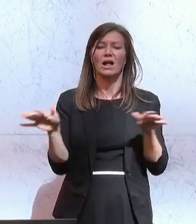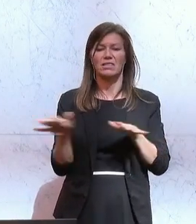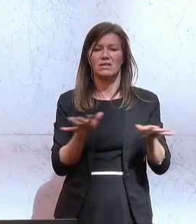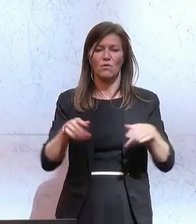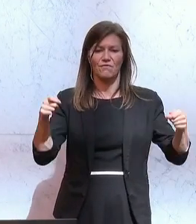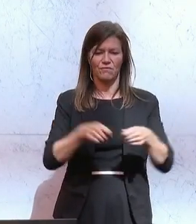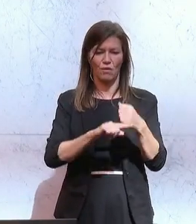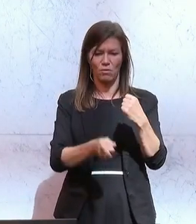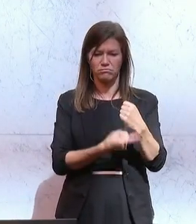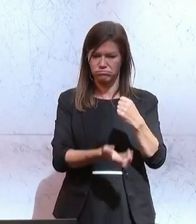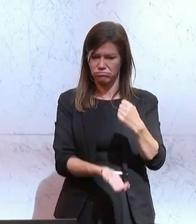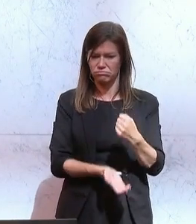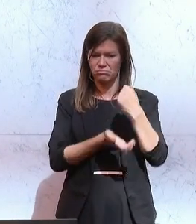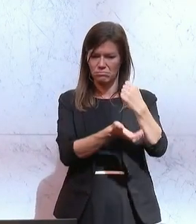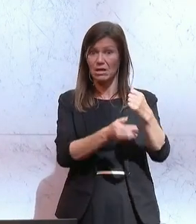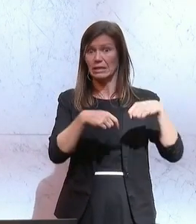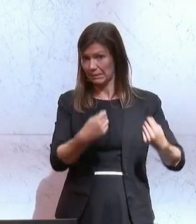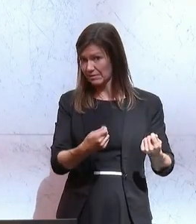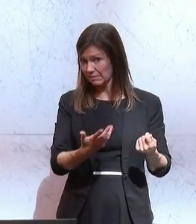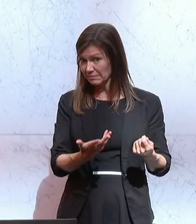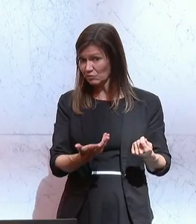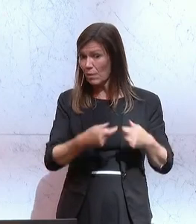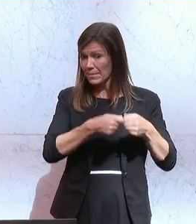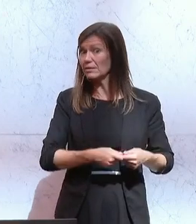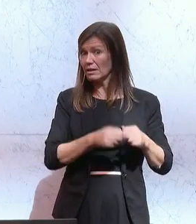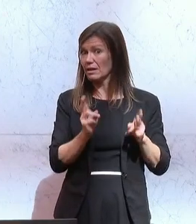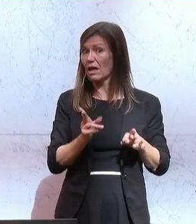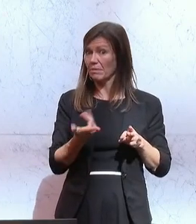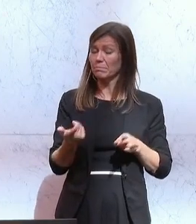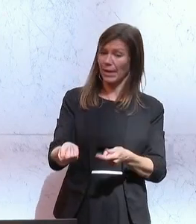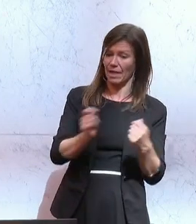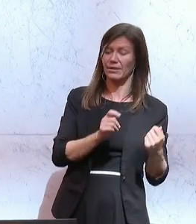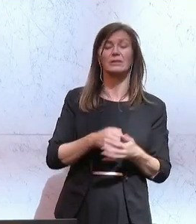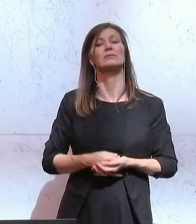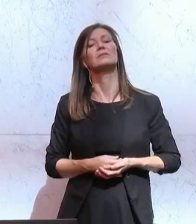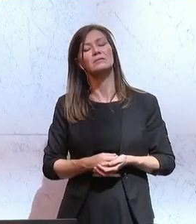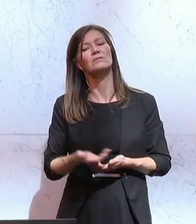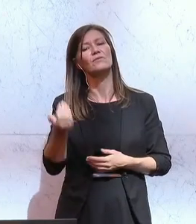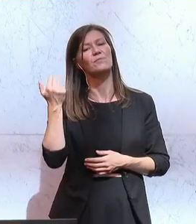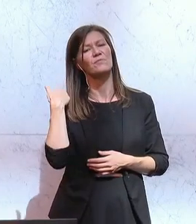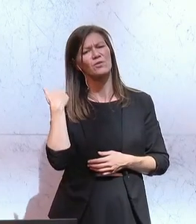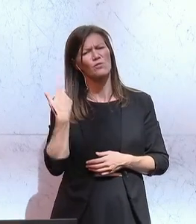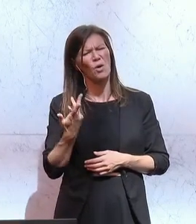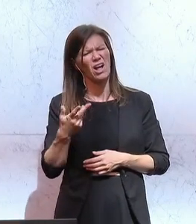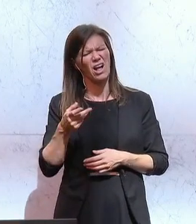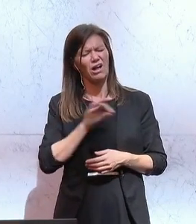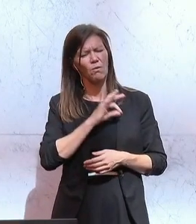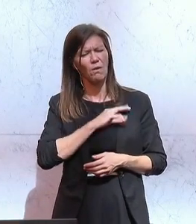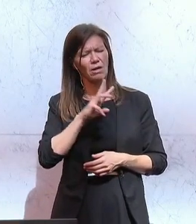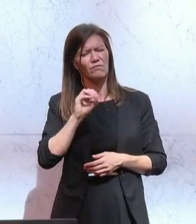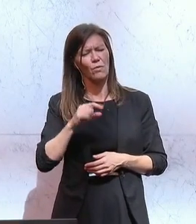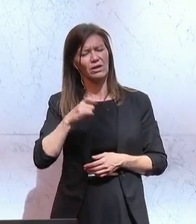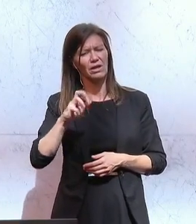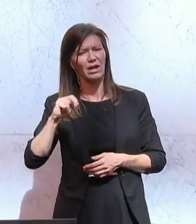Und weil wir gerade beim Thema sind und wir heute schon diskutiert haben und auch der Kollege Wöginger vor mir gesprochen hat mit dem Rechtsanspruch auf Freistellung und so